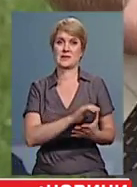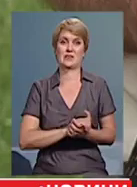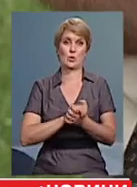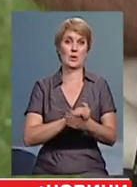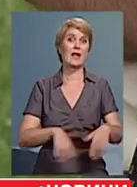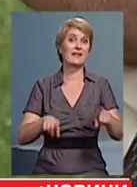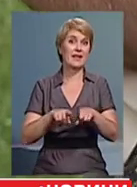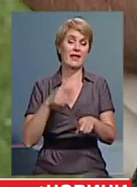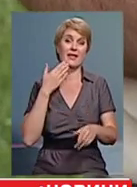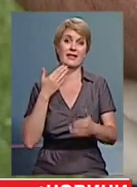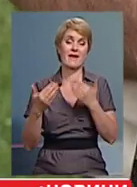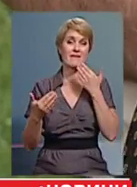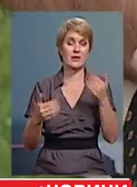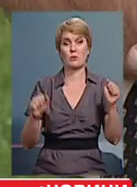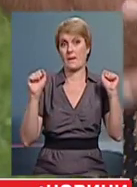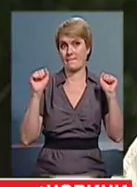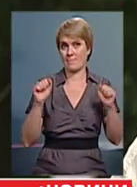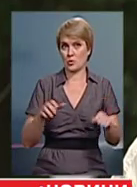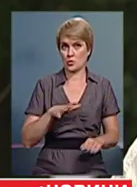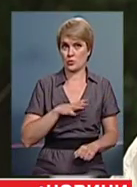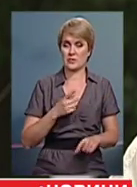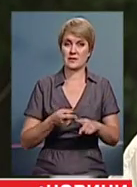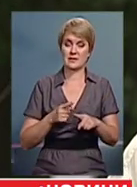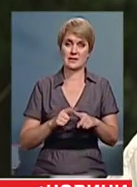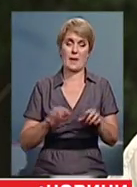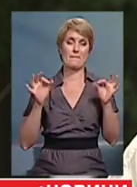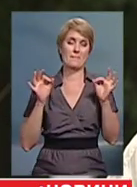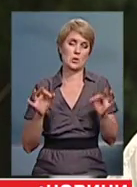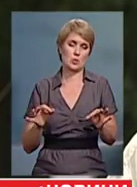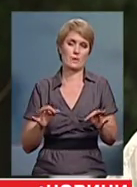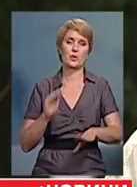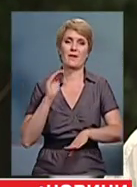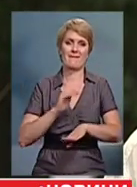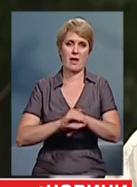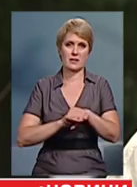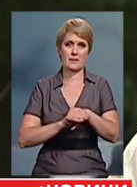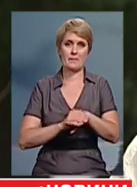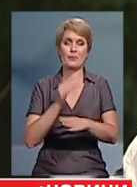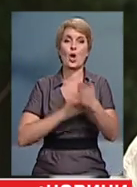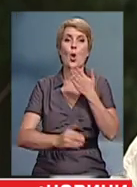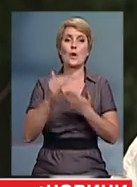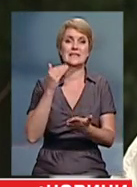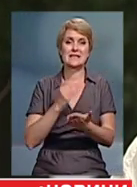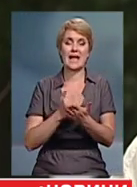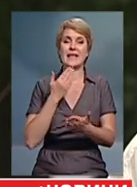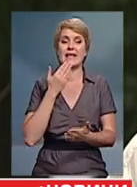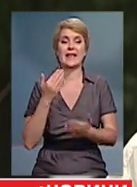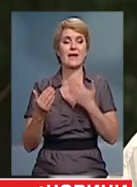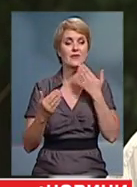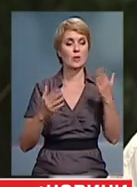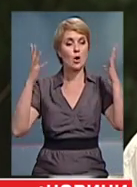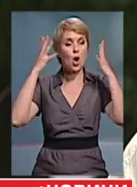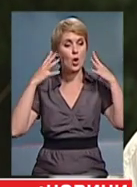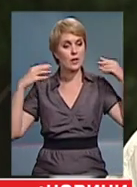такі референдуми можуть відбуватися, це безумовно факт. І останні референдуми і в